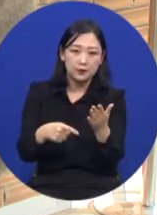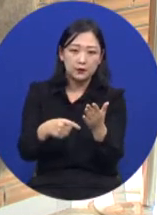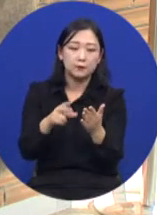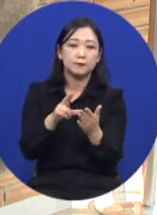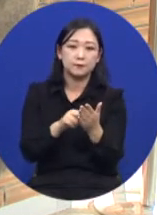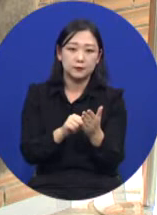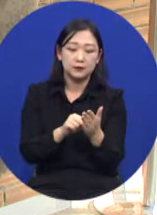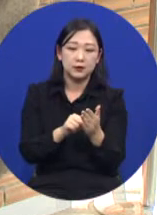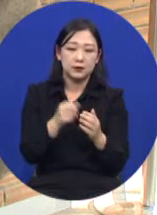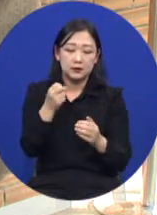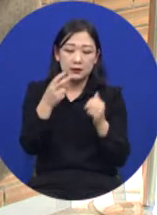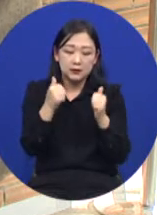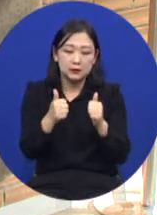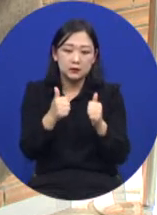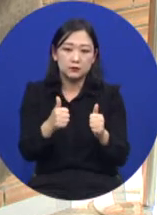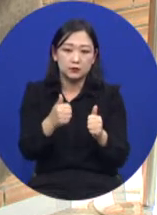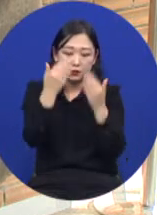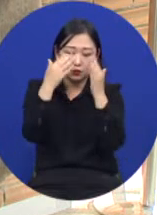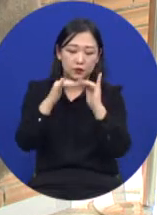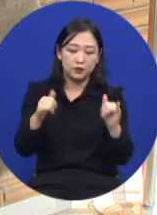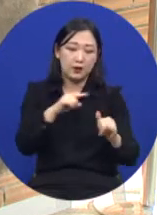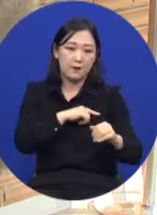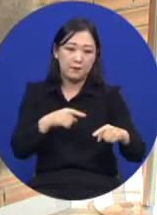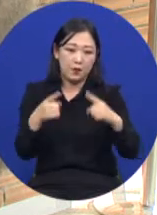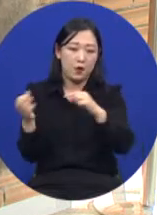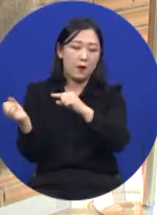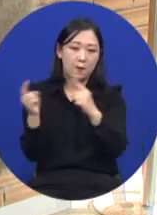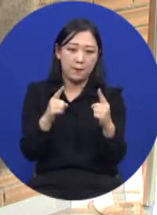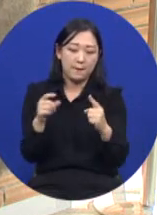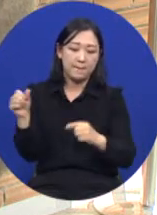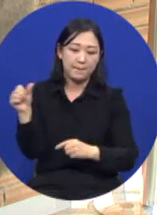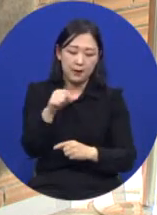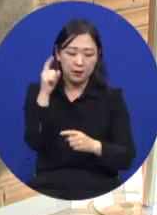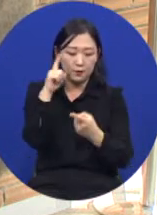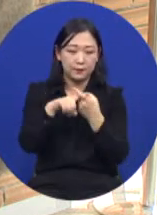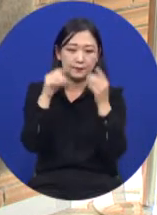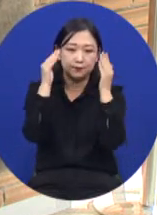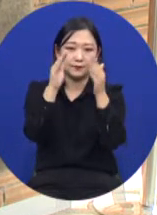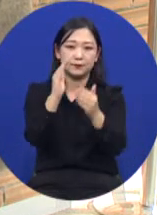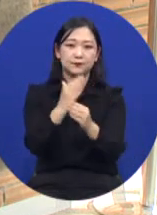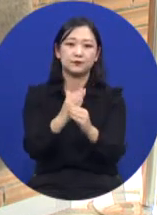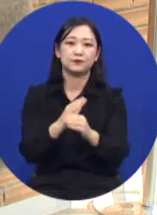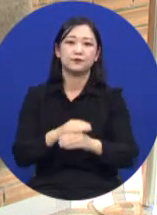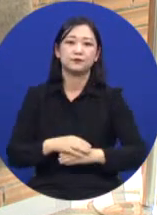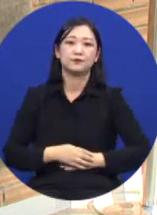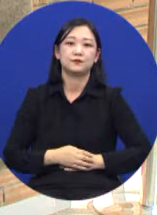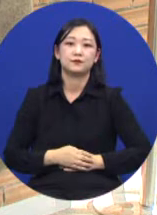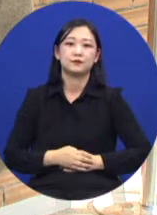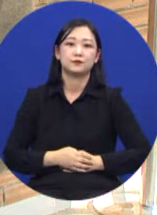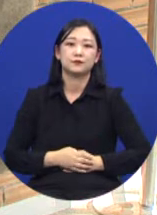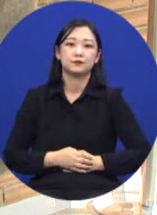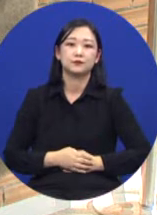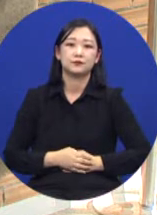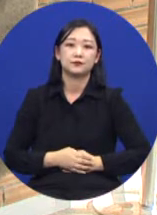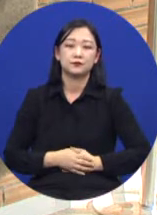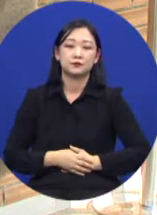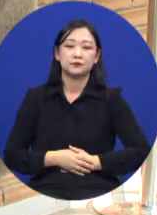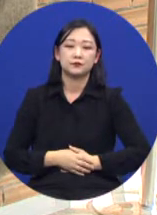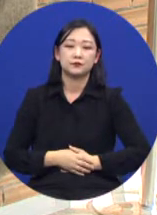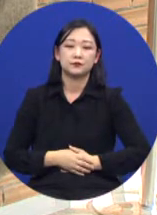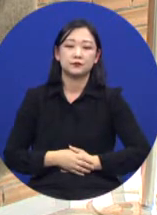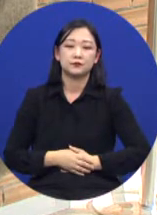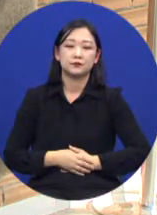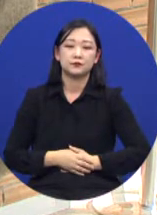직권 재심을 통한 수용인들의 명예 회복에 속도를 낼 수 있을지 관심이 쏠리고 있습니다. MBC 뉴스 박혜진입니다.